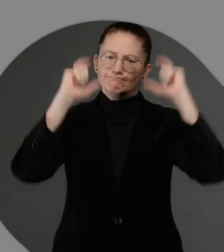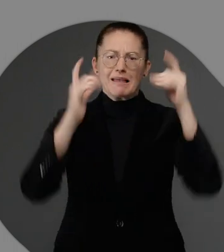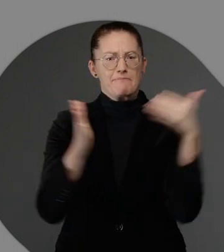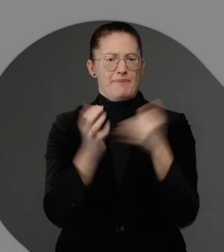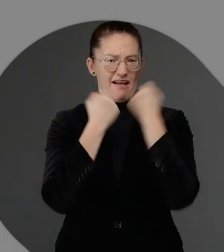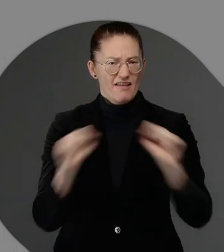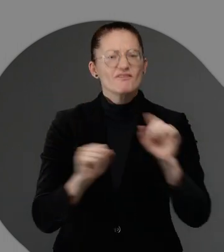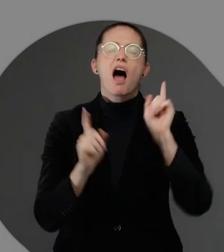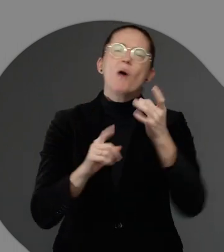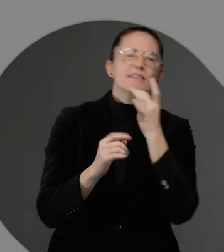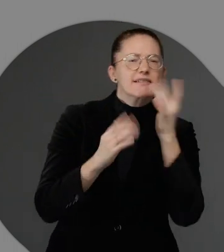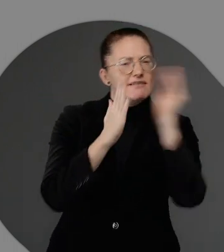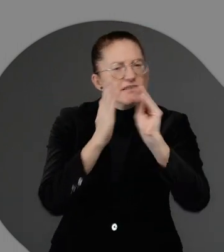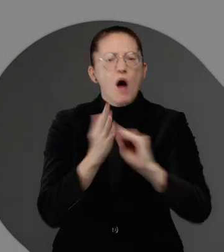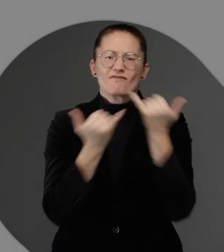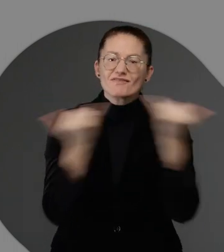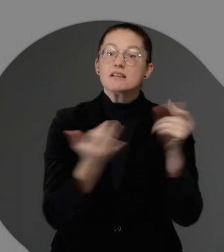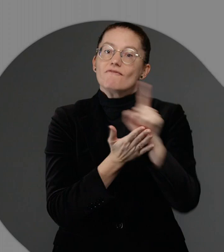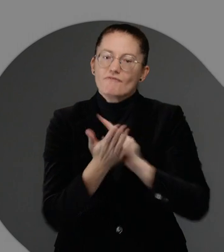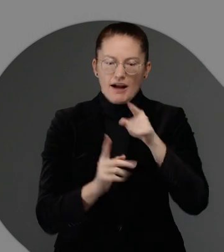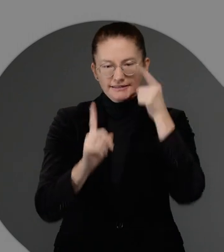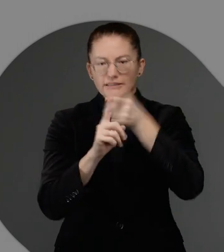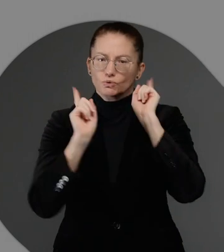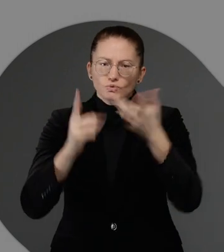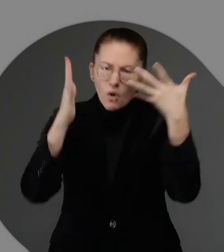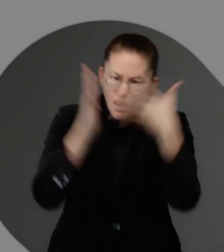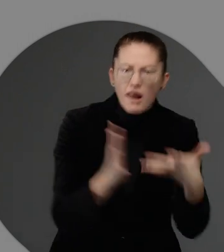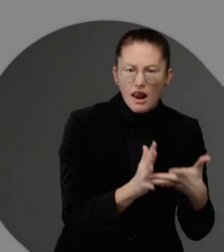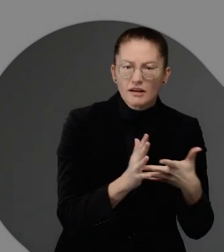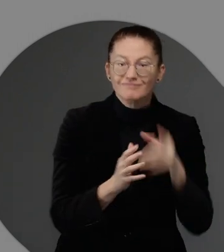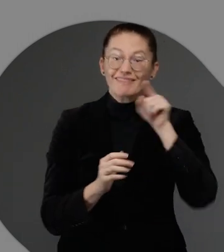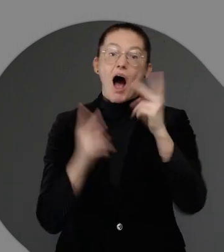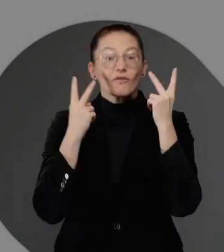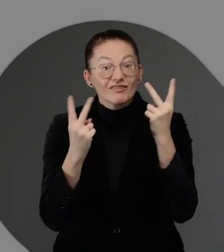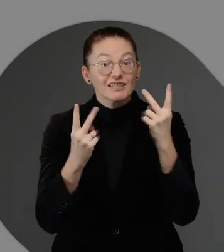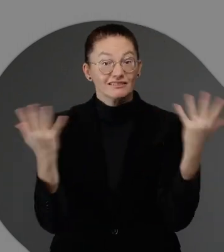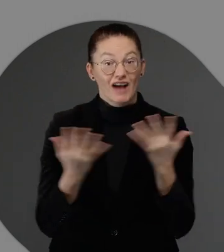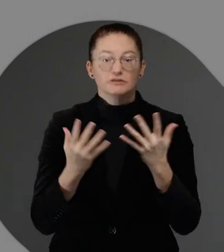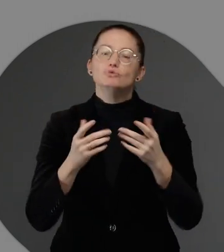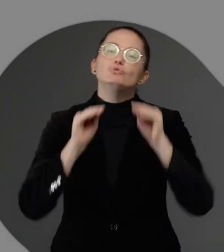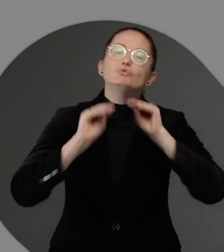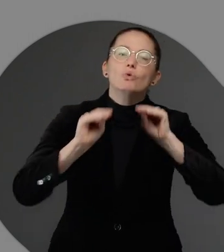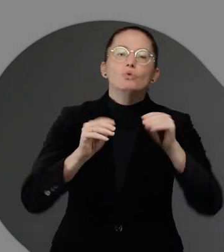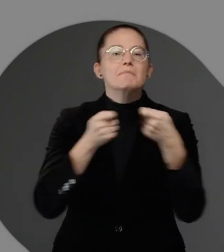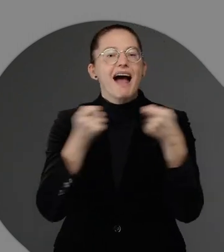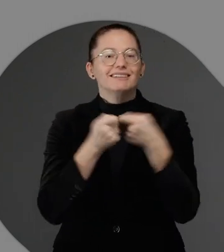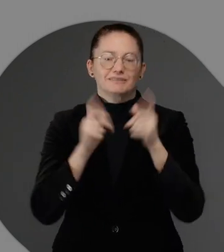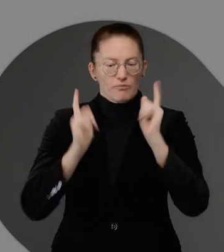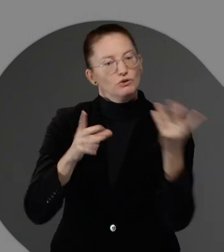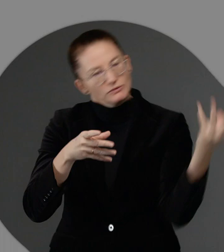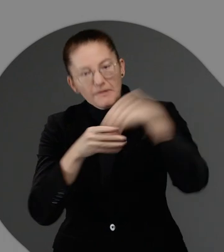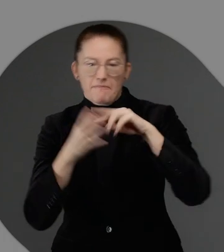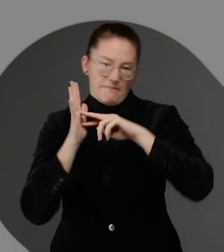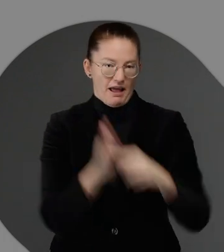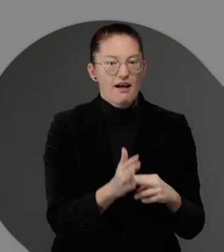Sie auch, wie und wann dieses Ziel überprüft wird. Zu diesem Zeitpunkt ist es auch sinnvoll, notwendige Schulungsmaßnahmen zu planen. Nominieren